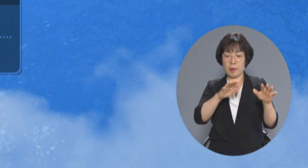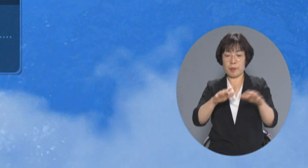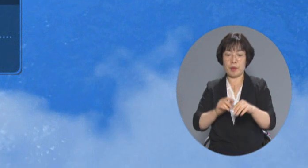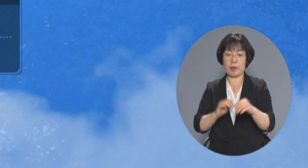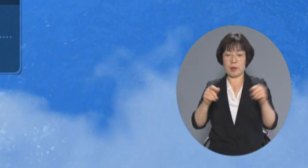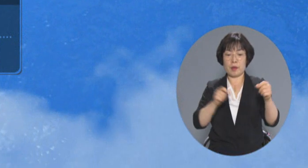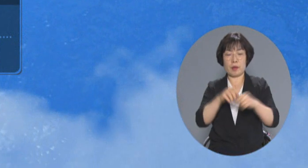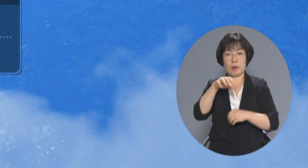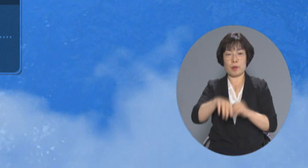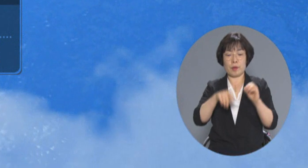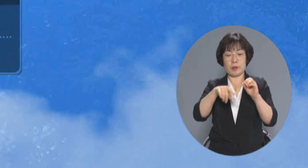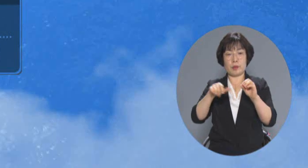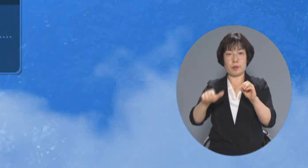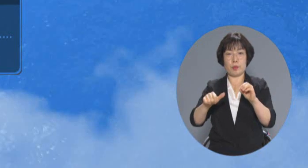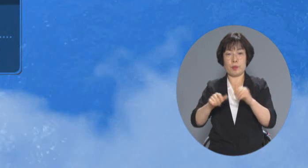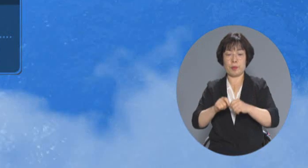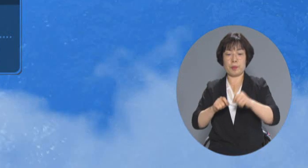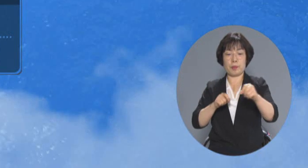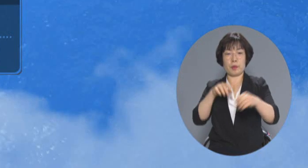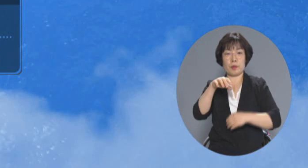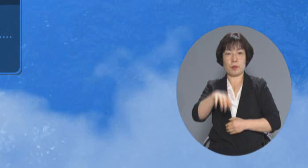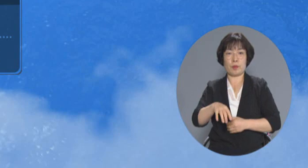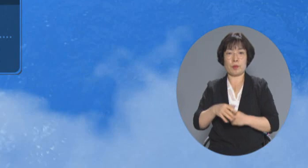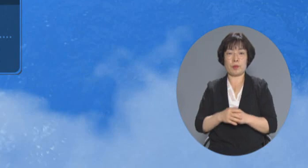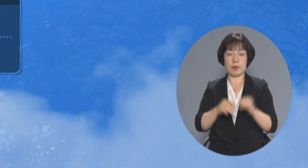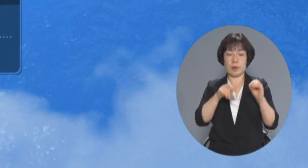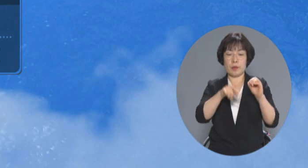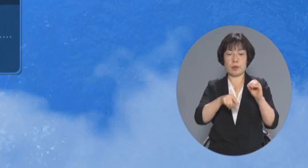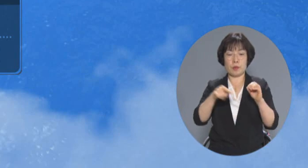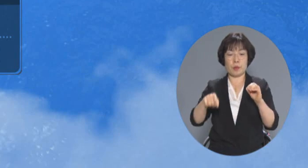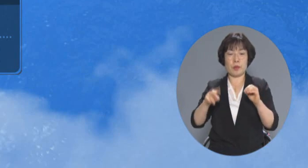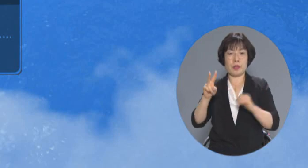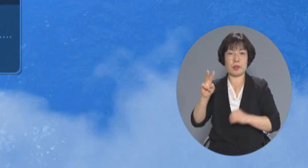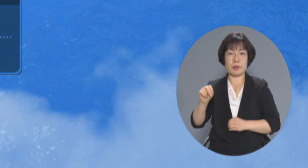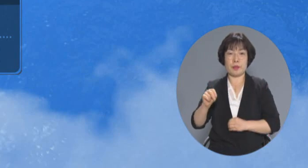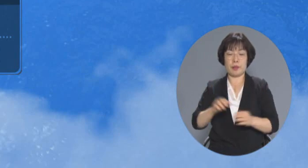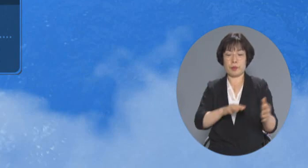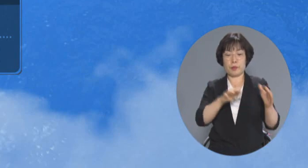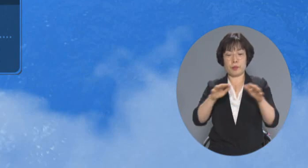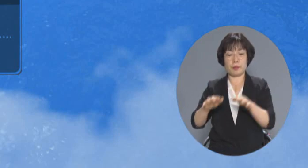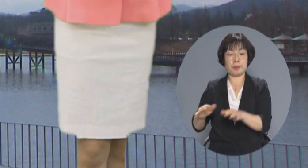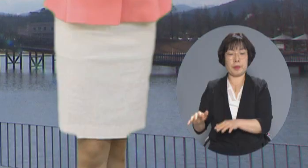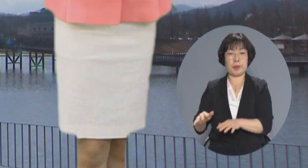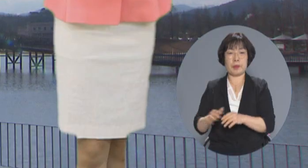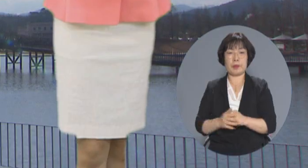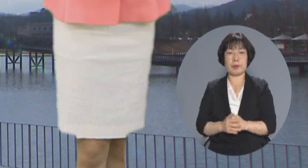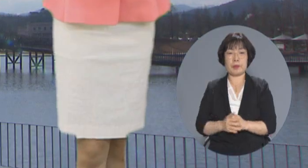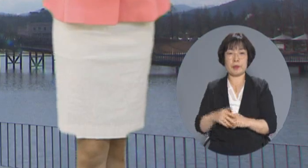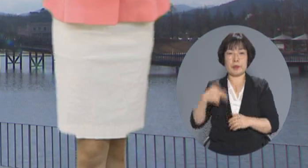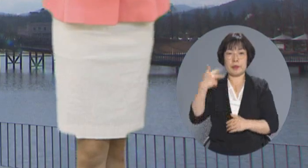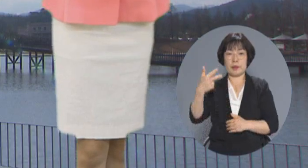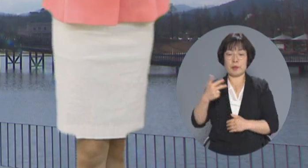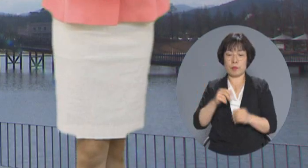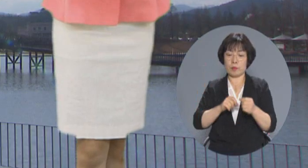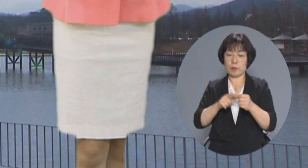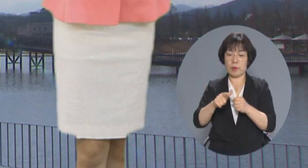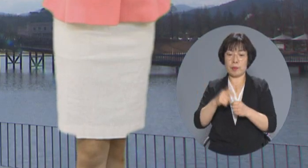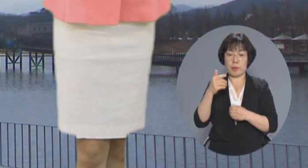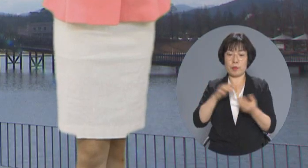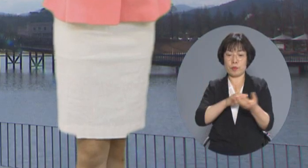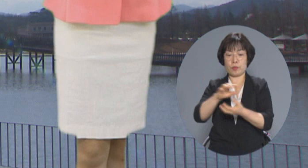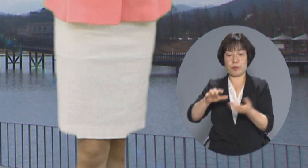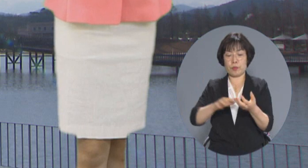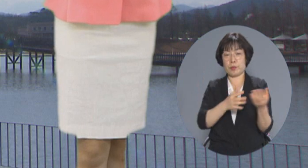남해서부 앞바다에서 0.5m, 먼바다에서 0.5에서 2m로 일겠습니다. 다음 주는 대체로 구름 많은